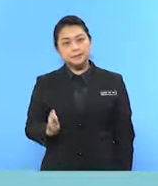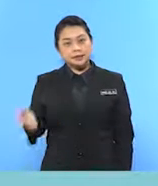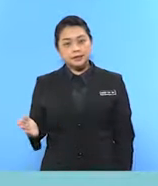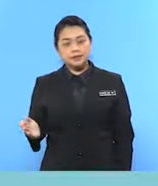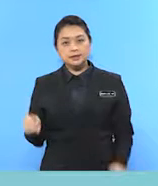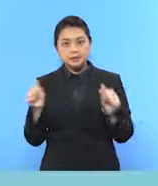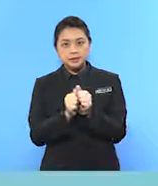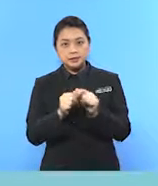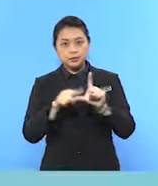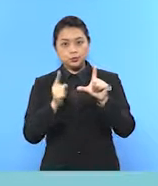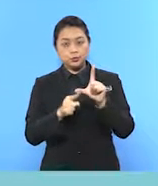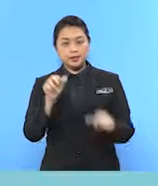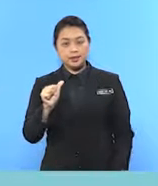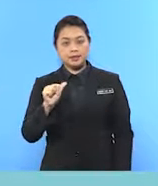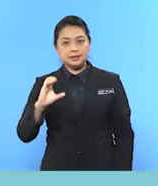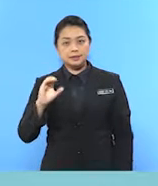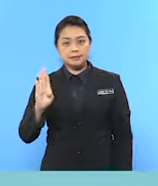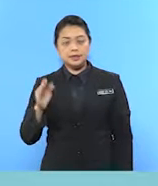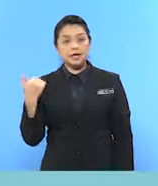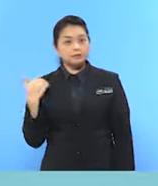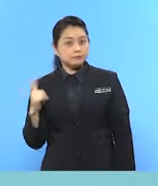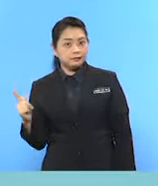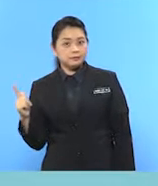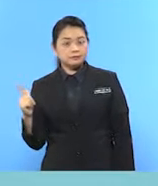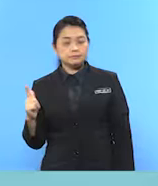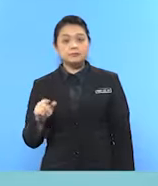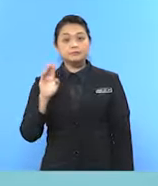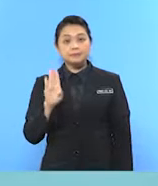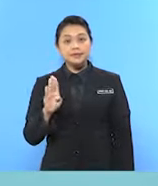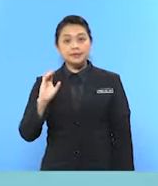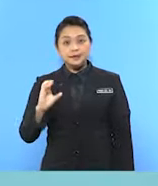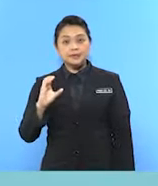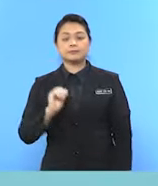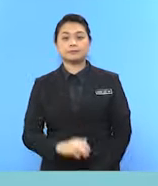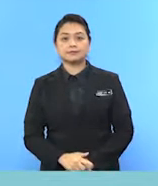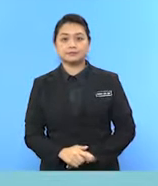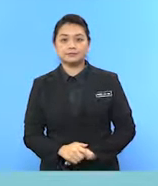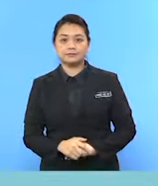bersebelahan dengan sudut ACB ialah BC.